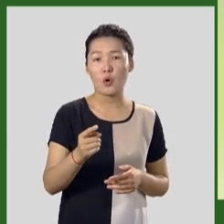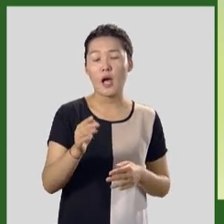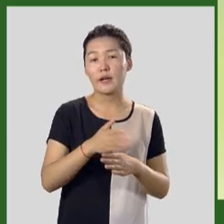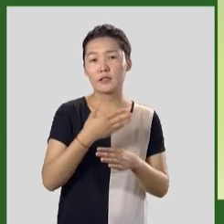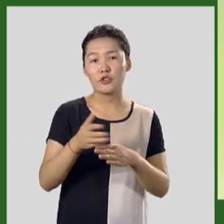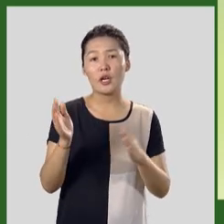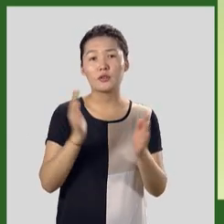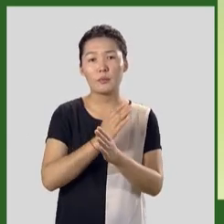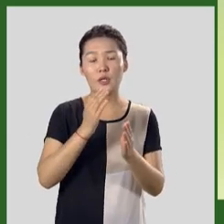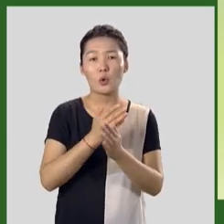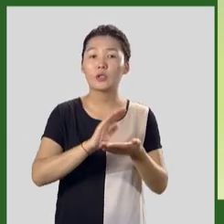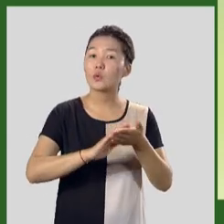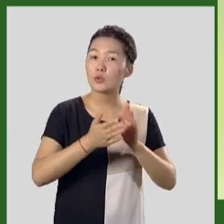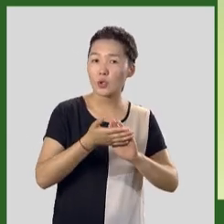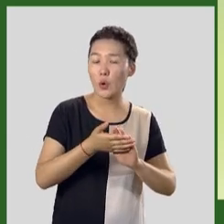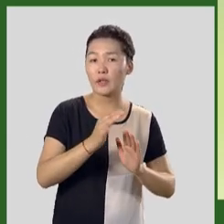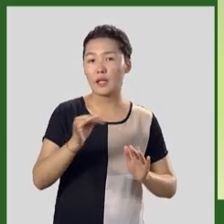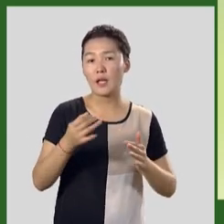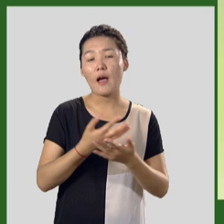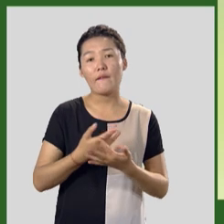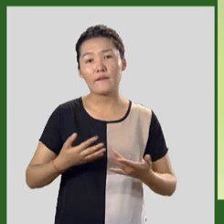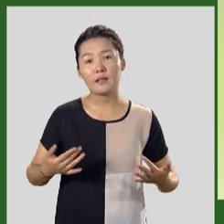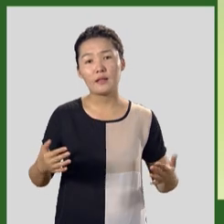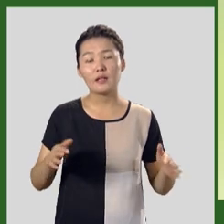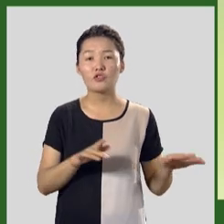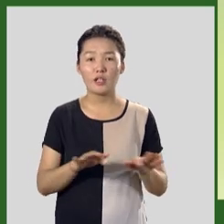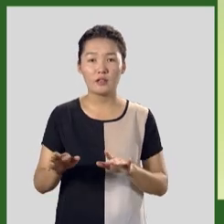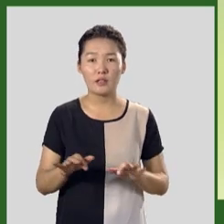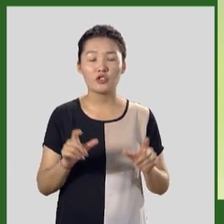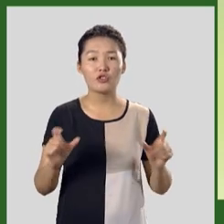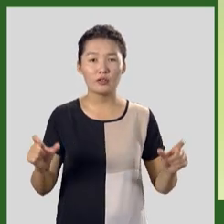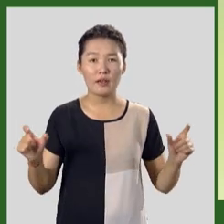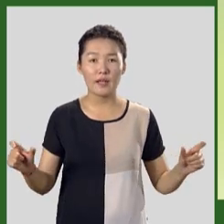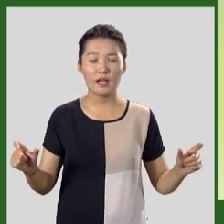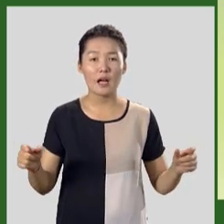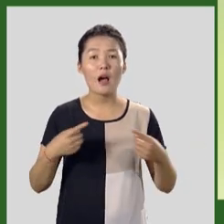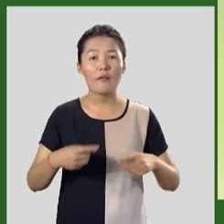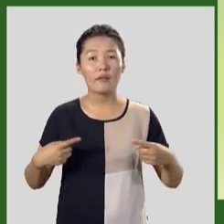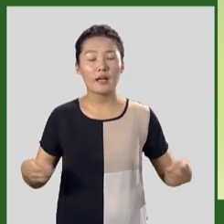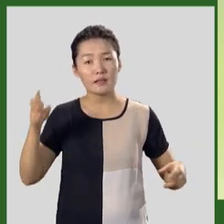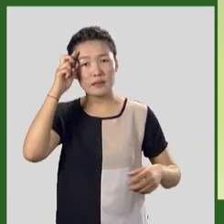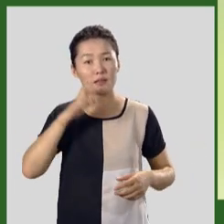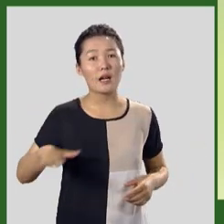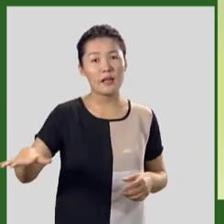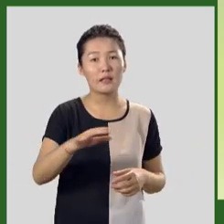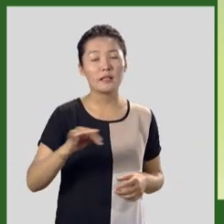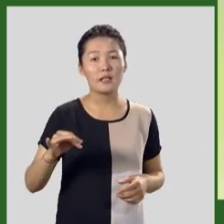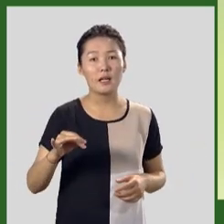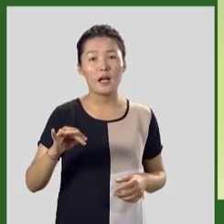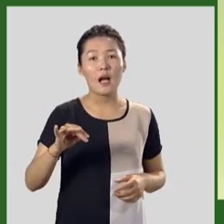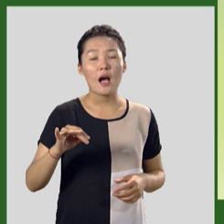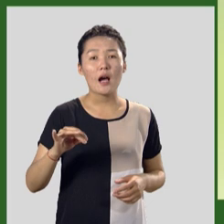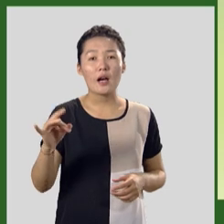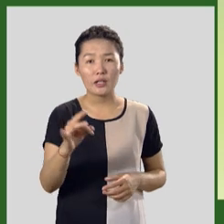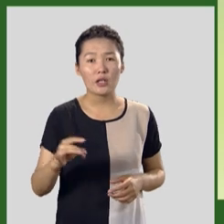различаются природные условия и виды деятельности человека в разных странах и регионах?